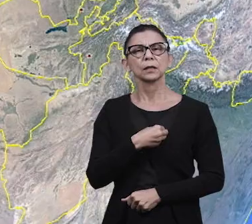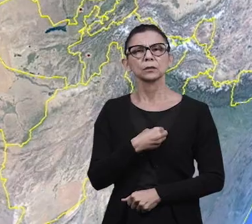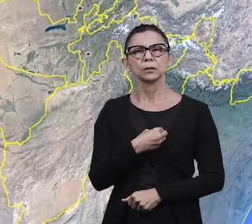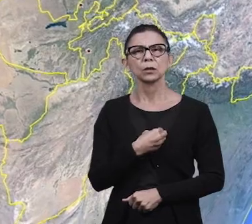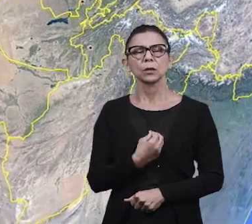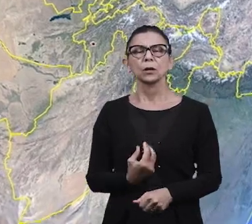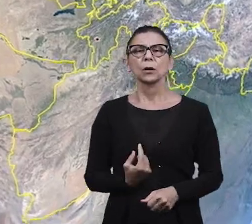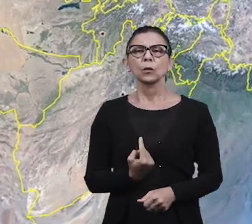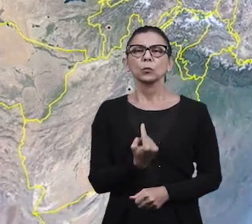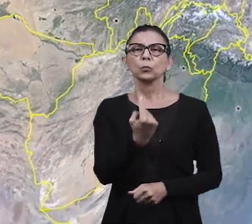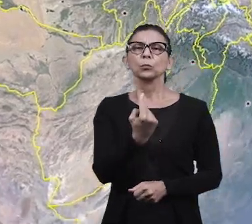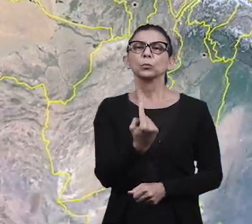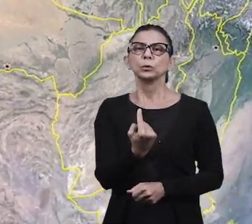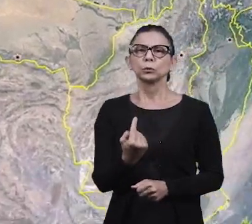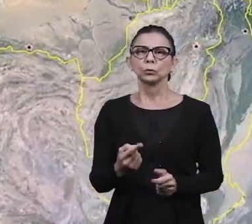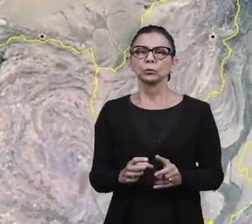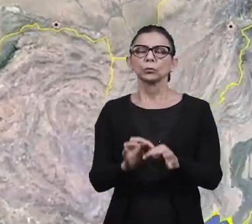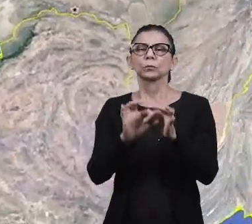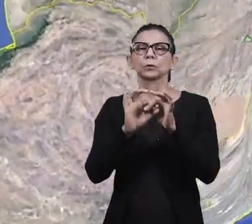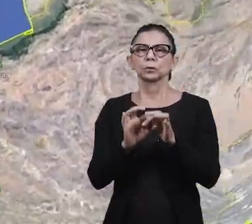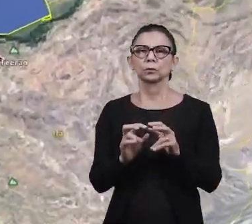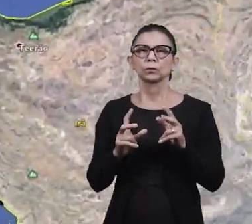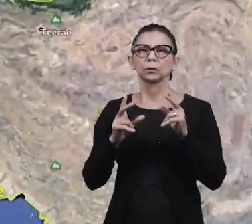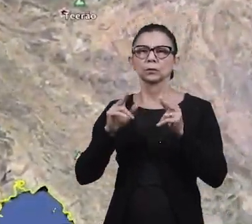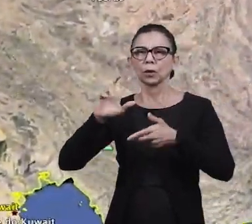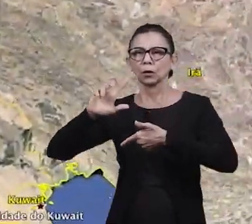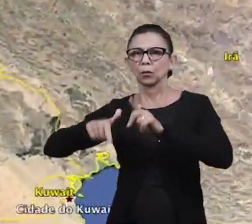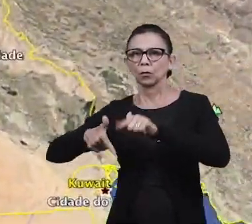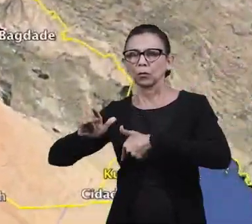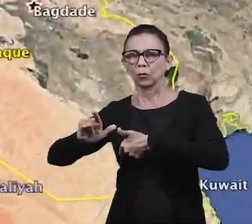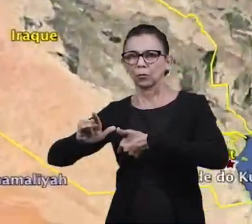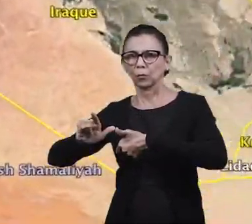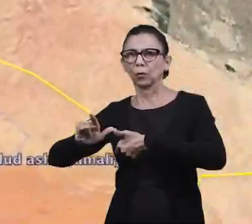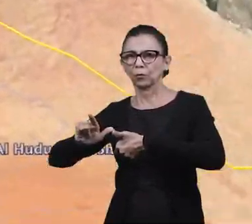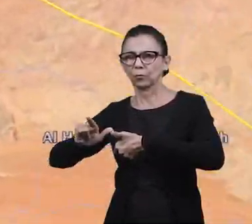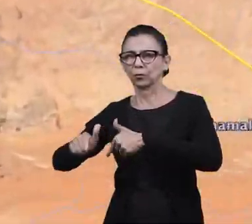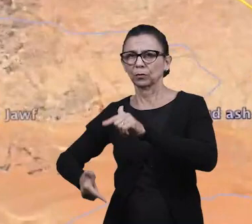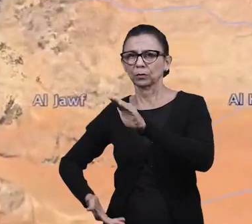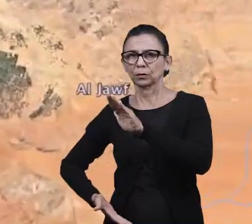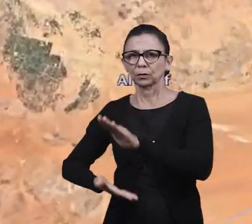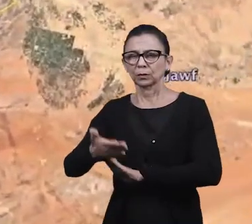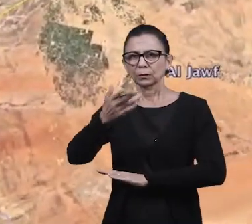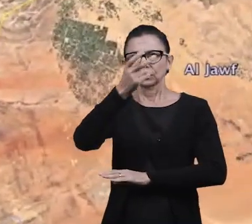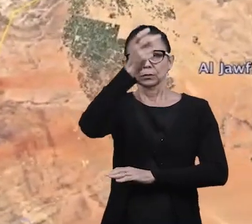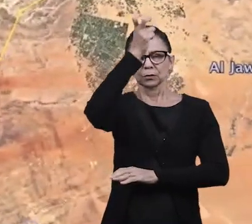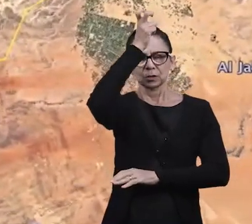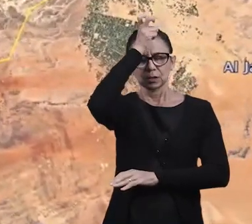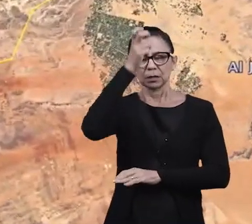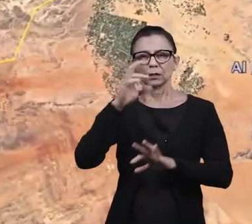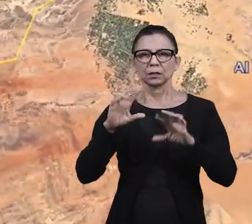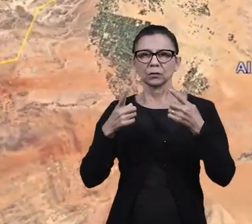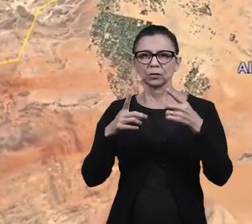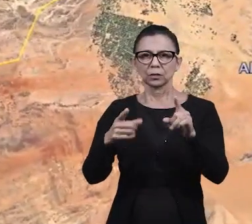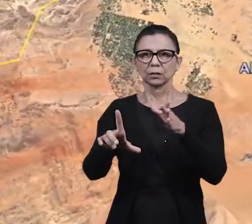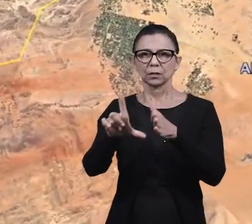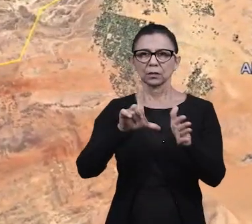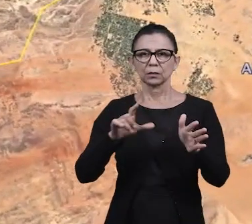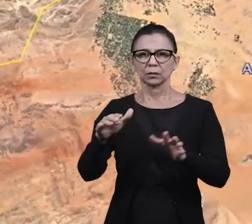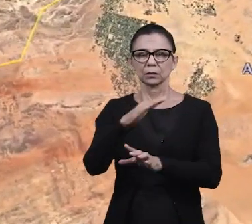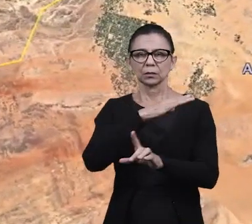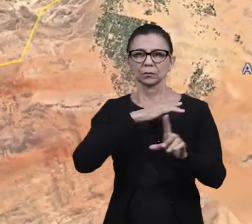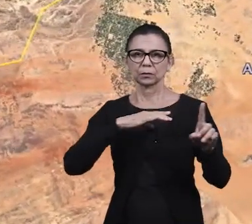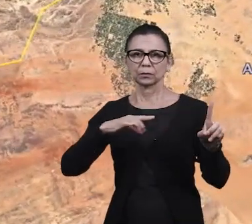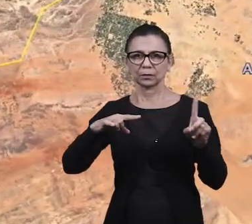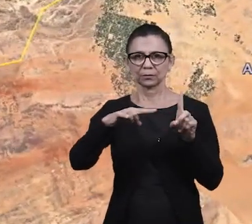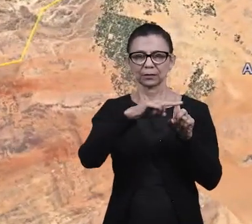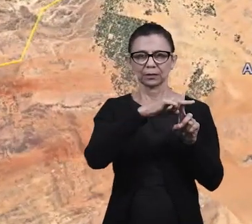un moment d'unité et de communion, comme l'ont vécu les Hébreux à leur sortie d'Égypte et les disciples avec le Seigneur